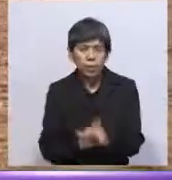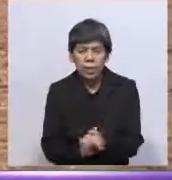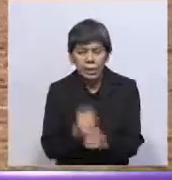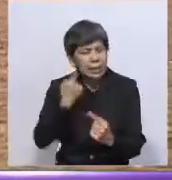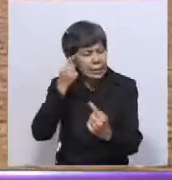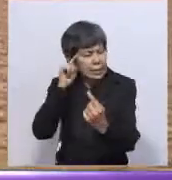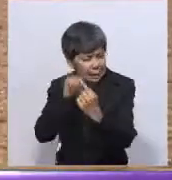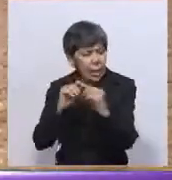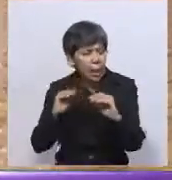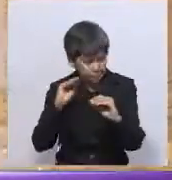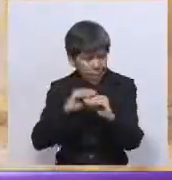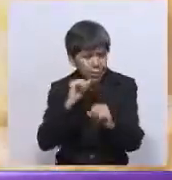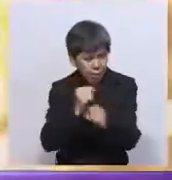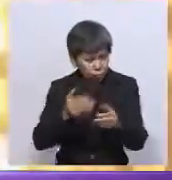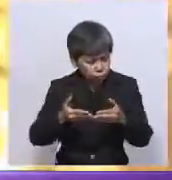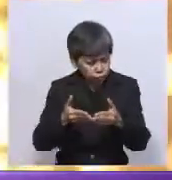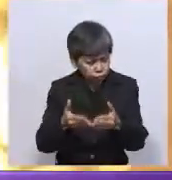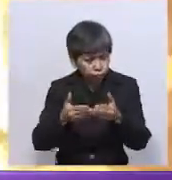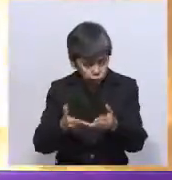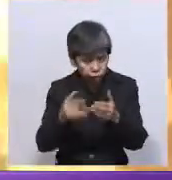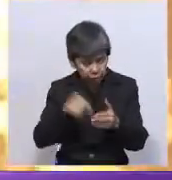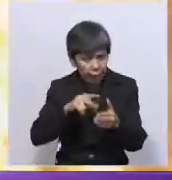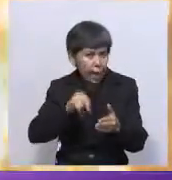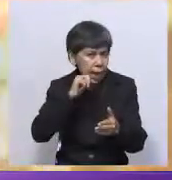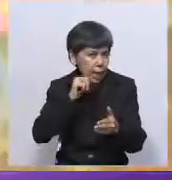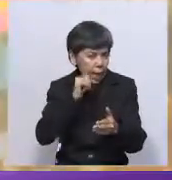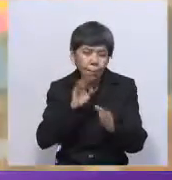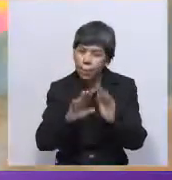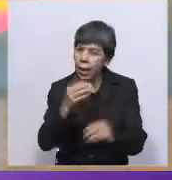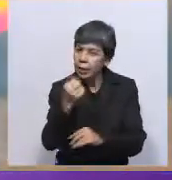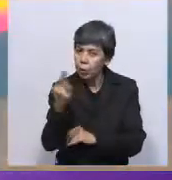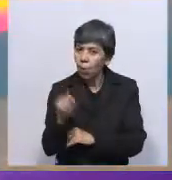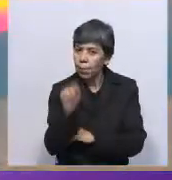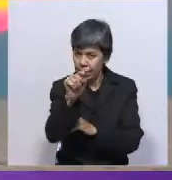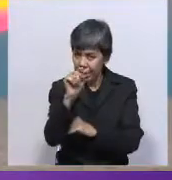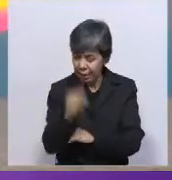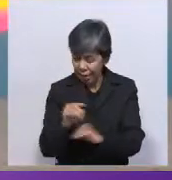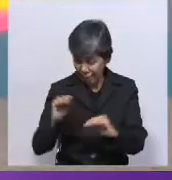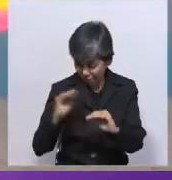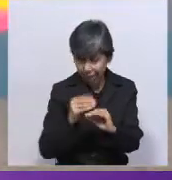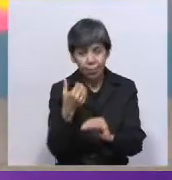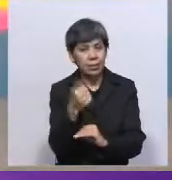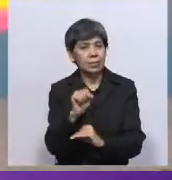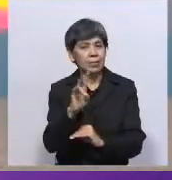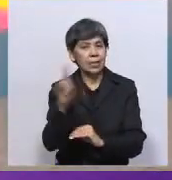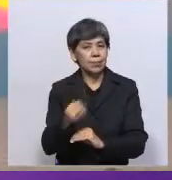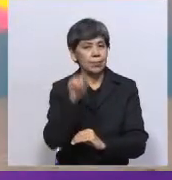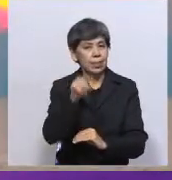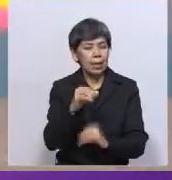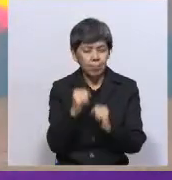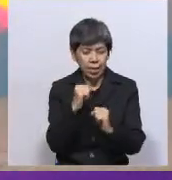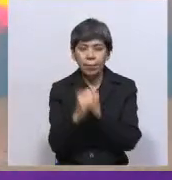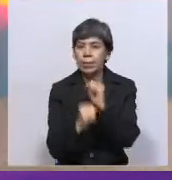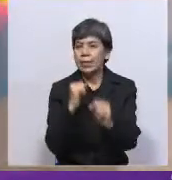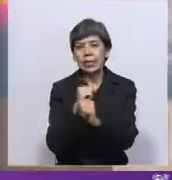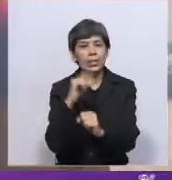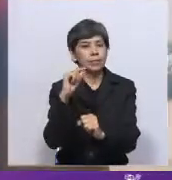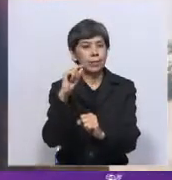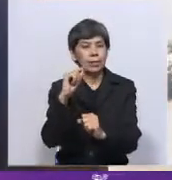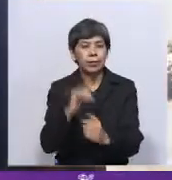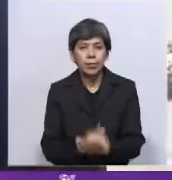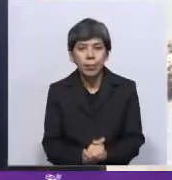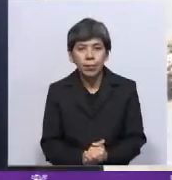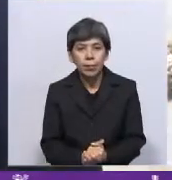ยตั้งเป้าเพิ่มปริมาณการขนส่งสินค้าทางน้ำจากร้อยละ12เป็นร้อยละ17ภายใน20ปี